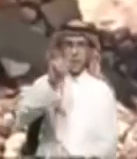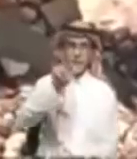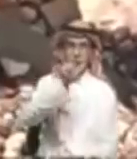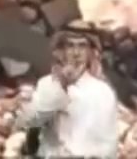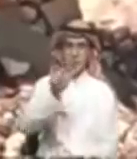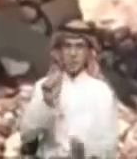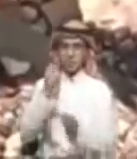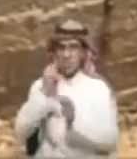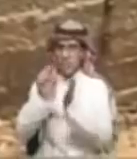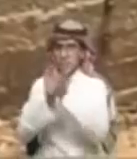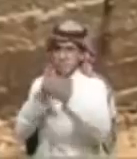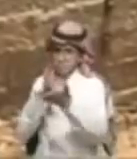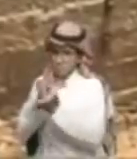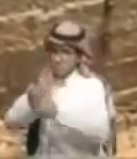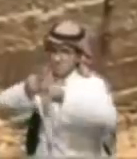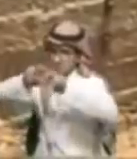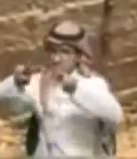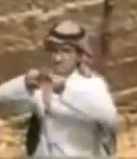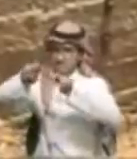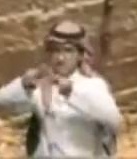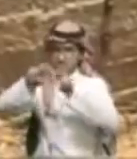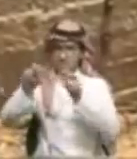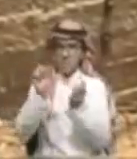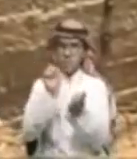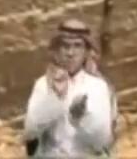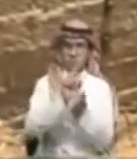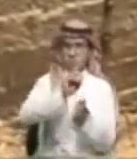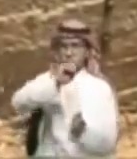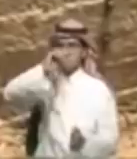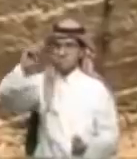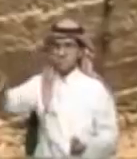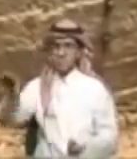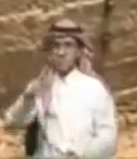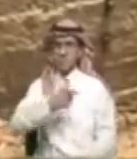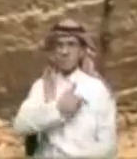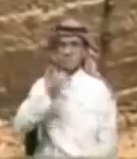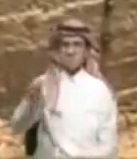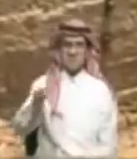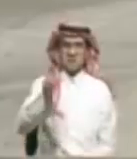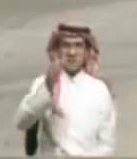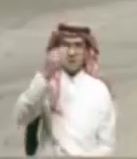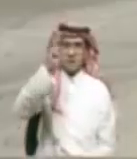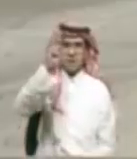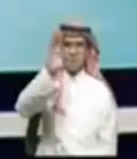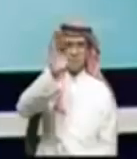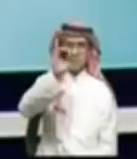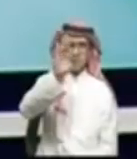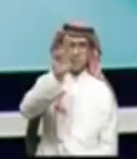بعد تفتيش منازلهم. هذا وتم نقل المعتقلين إلى مستوطنة كرمتسور ومعسكر عصيون.